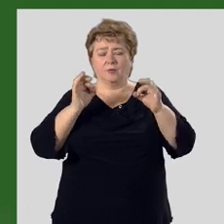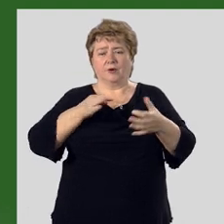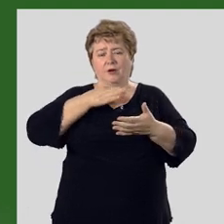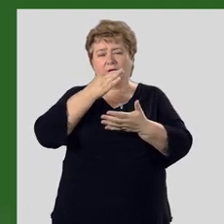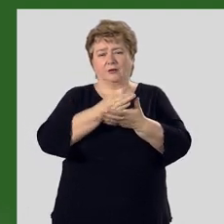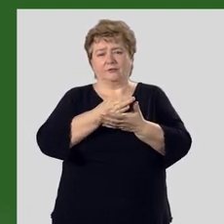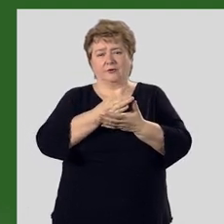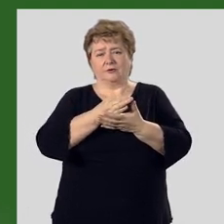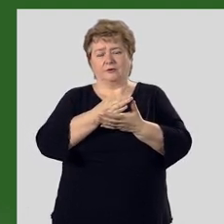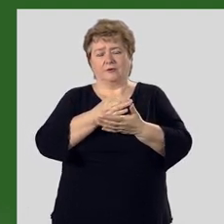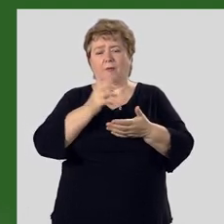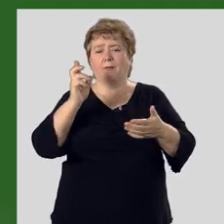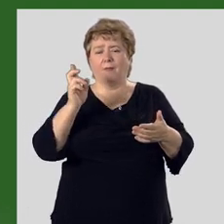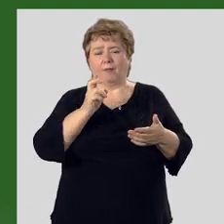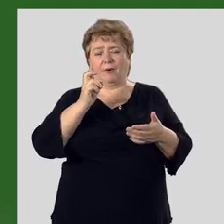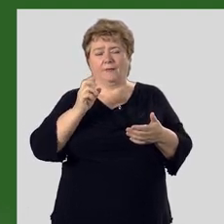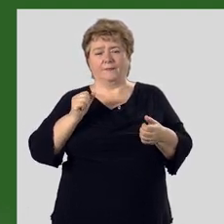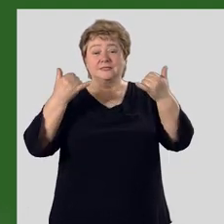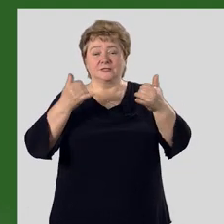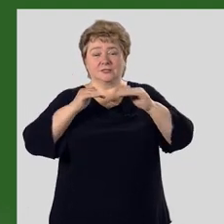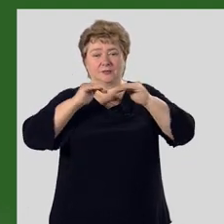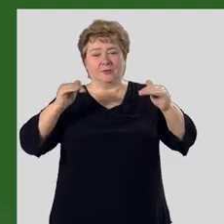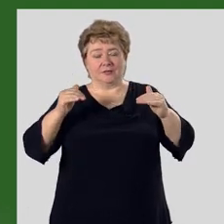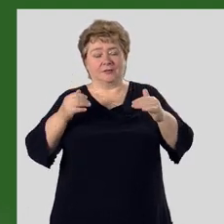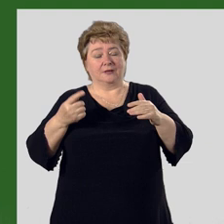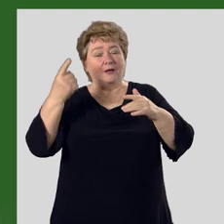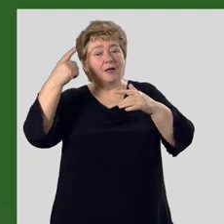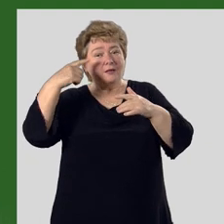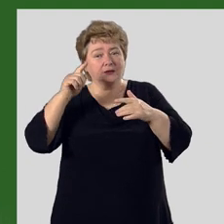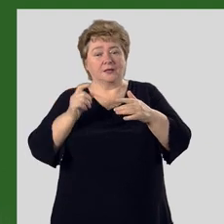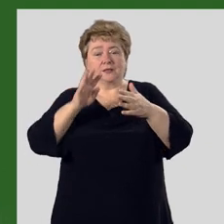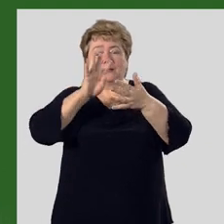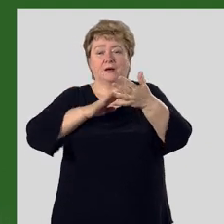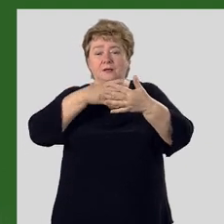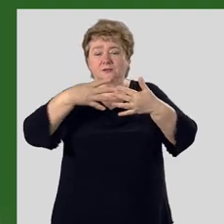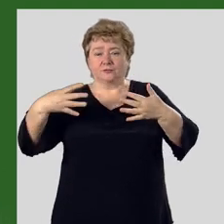Правильный ответ – Б. А теперь, ребята, разгадайте кроссворд.